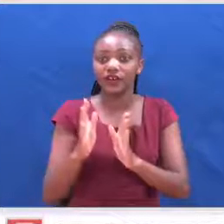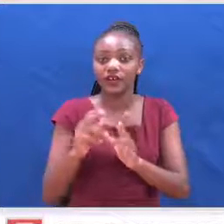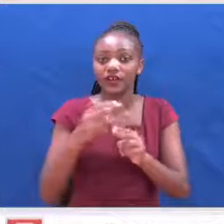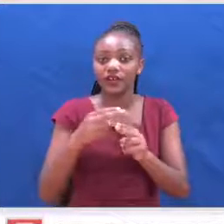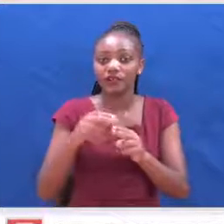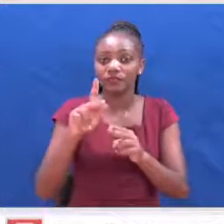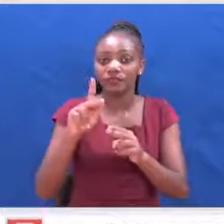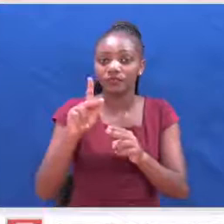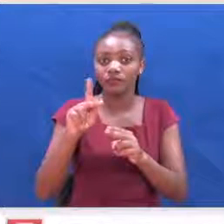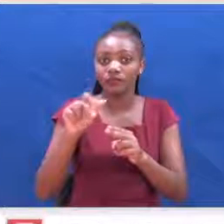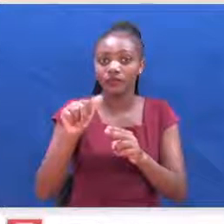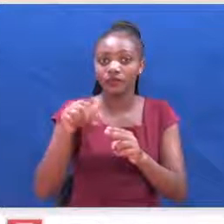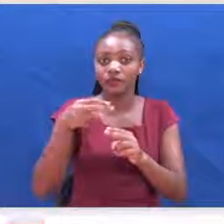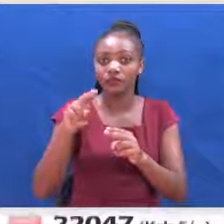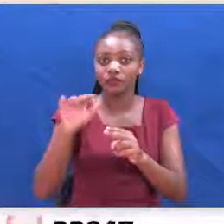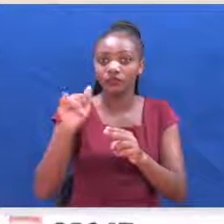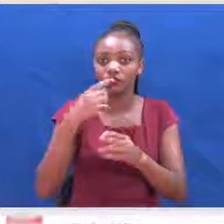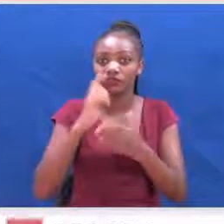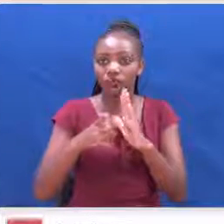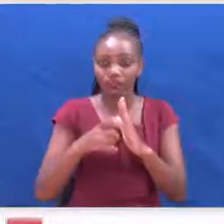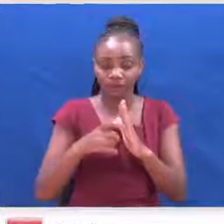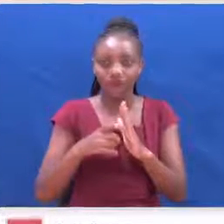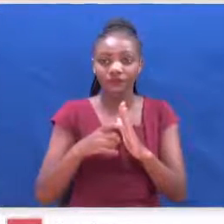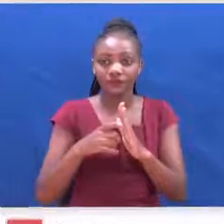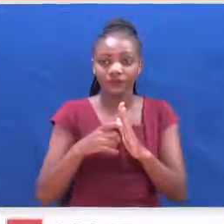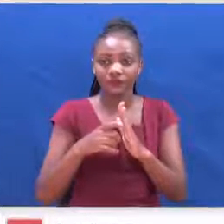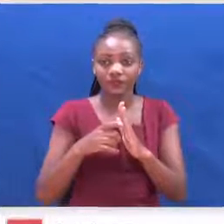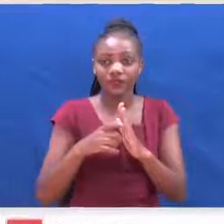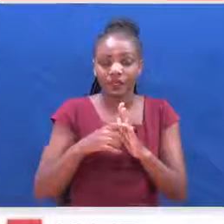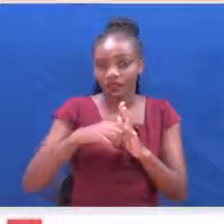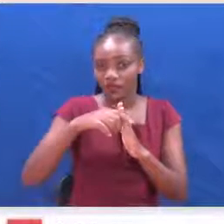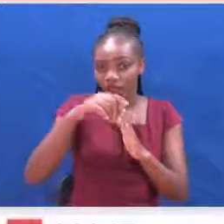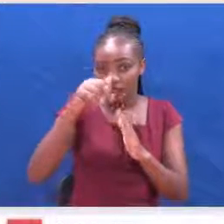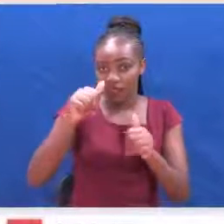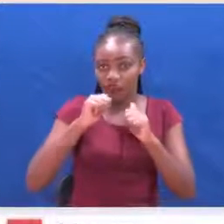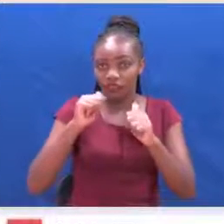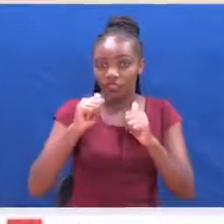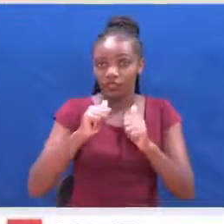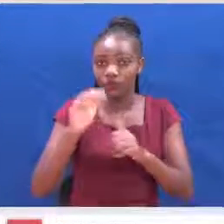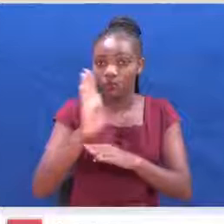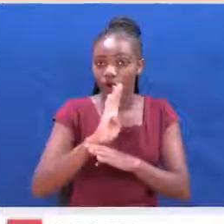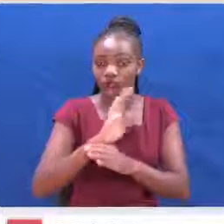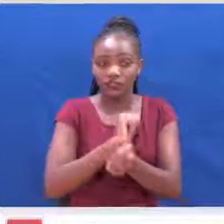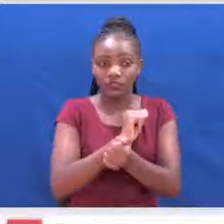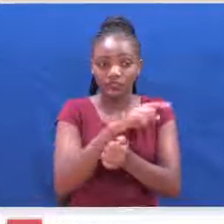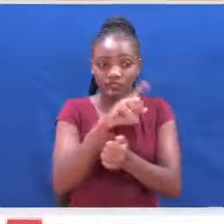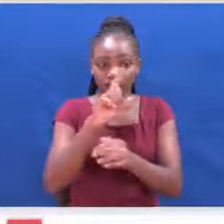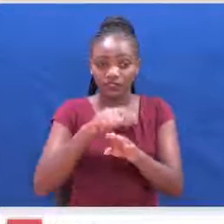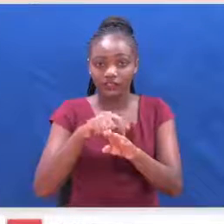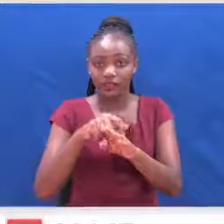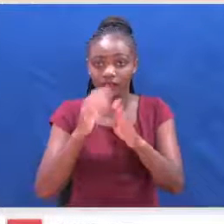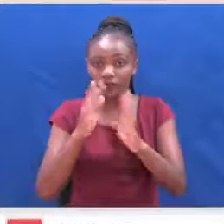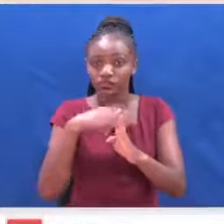kahonyo ametetea Askari walinda msitu huku akidai kuwa maafisa hao walikuwa waj kinga wakati marehemu